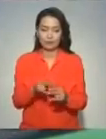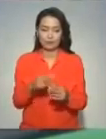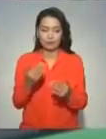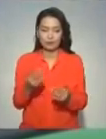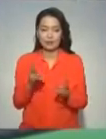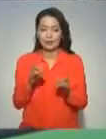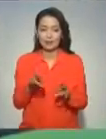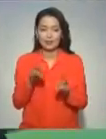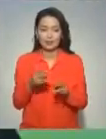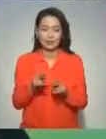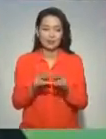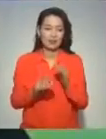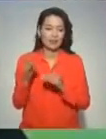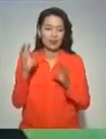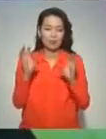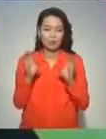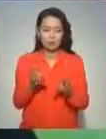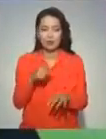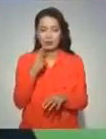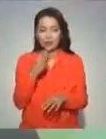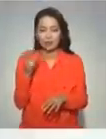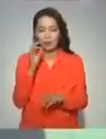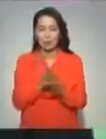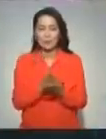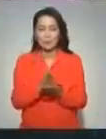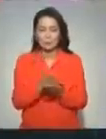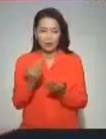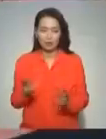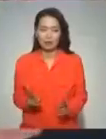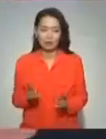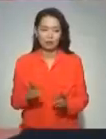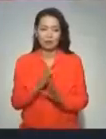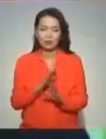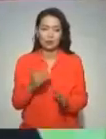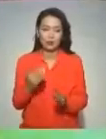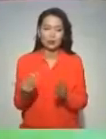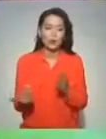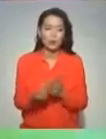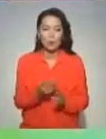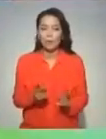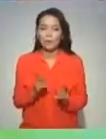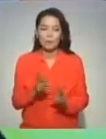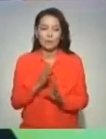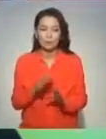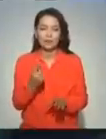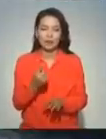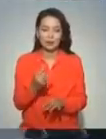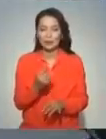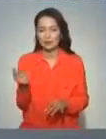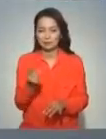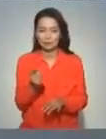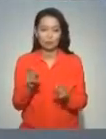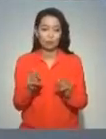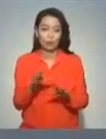Нет, это верховенство закона. Речь идет не о политике. Он совершал преступления. Он совершил много преступлений, и это одно из них.